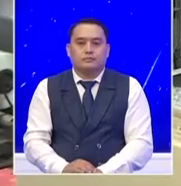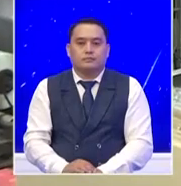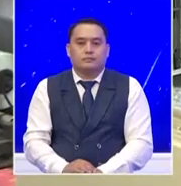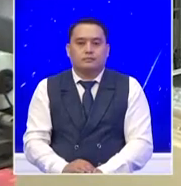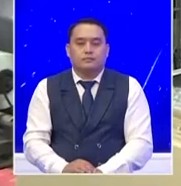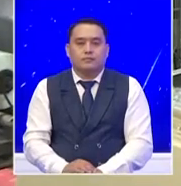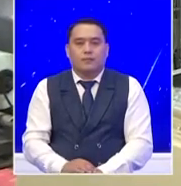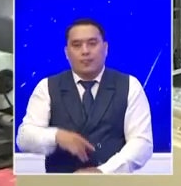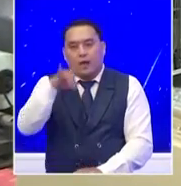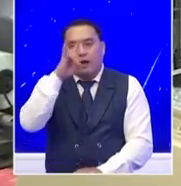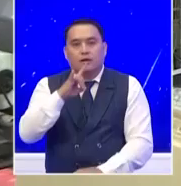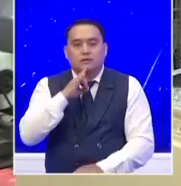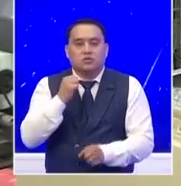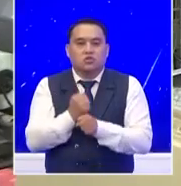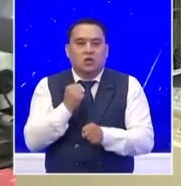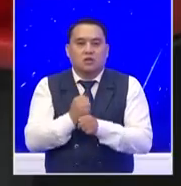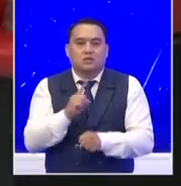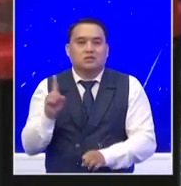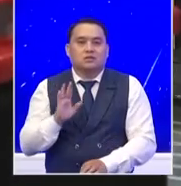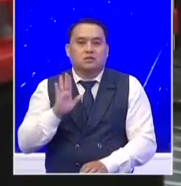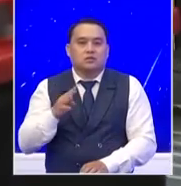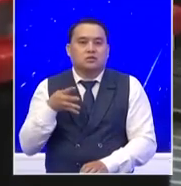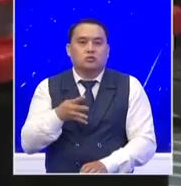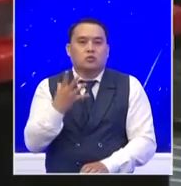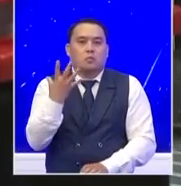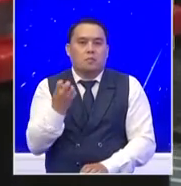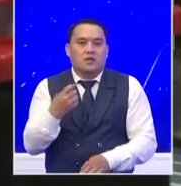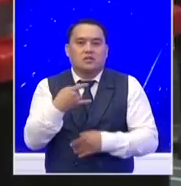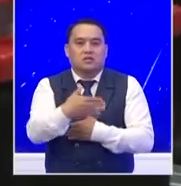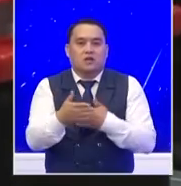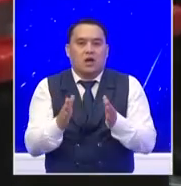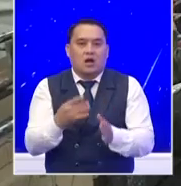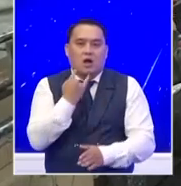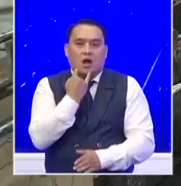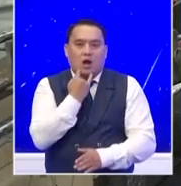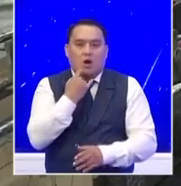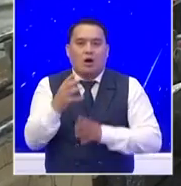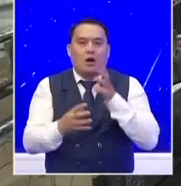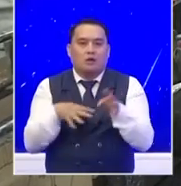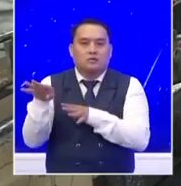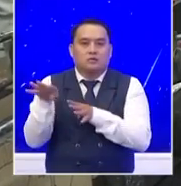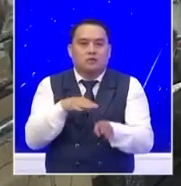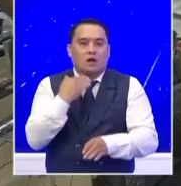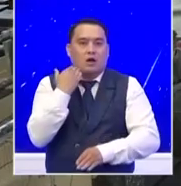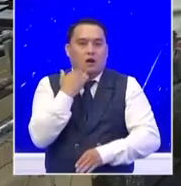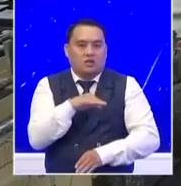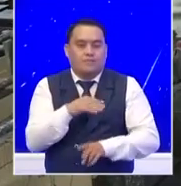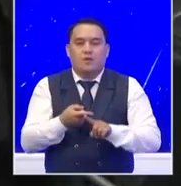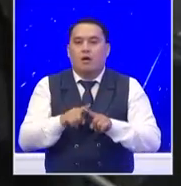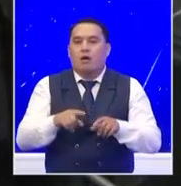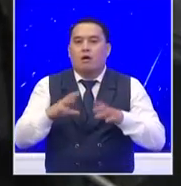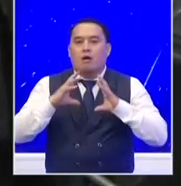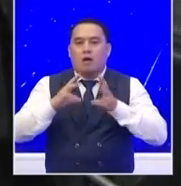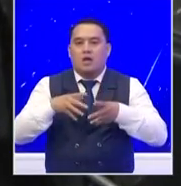Мұнда Қазақстанда жасалған деген маркамен 4,5 мыңнан астам аккумулятор бар. Халықаралық стандартқа сай сапалы өнім. Әлемдік